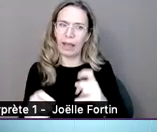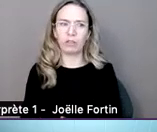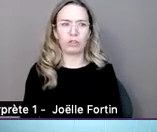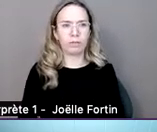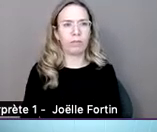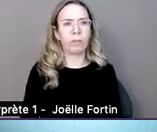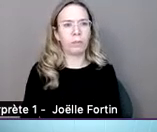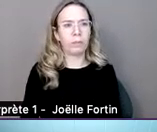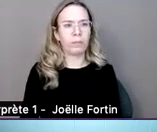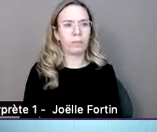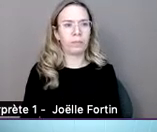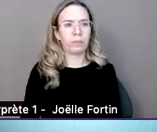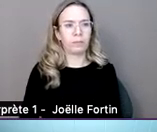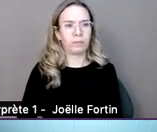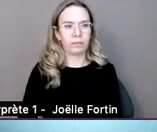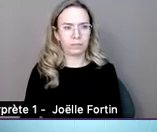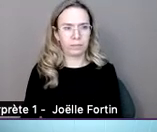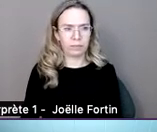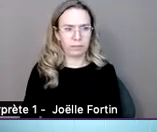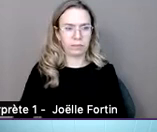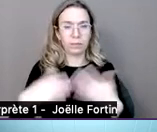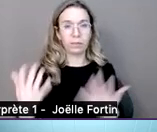Durant le séminaire, nous